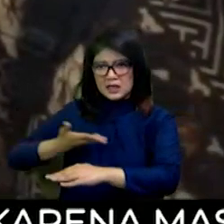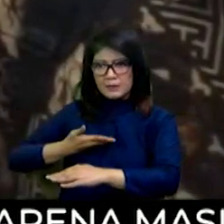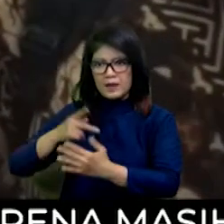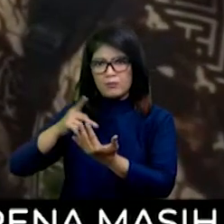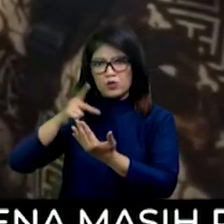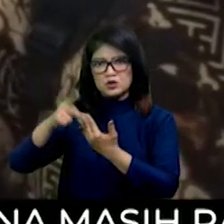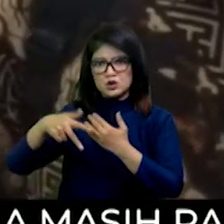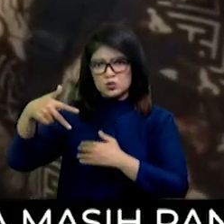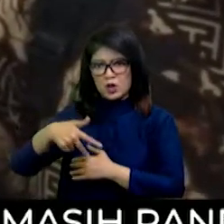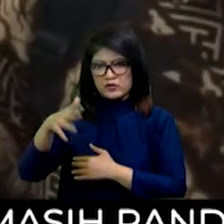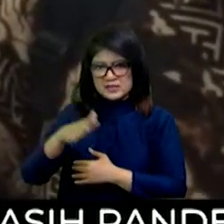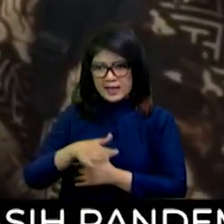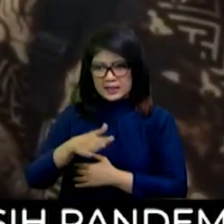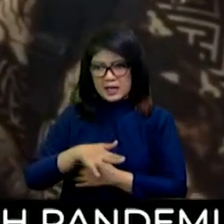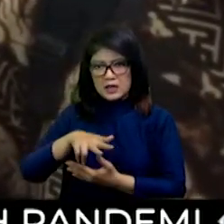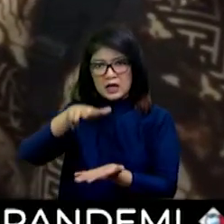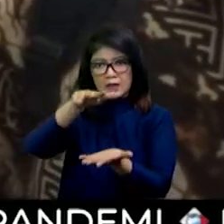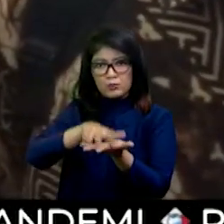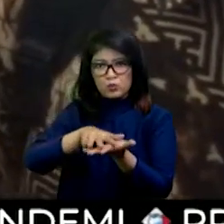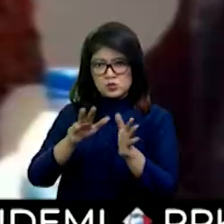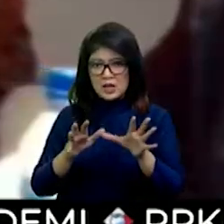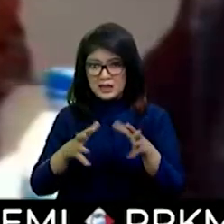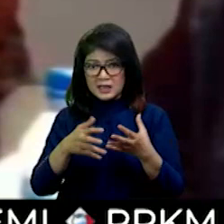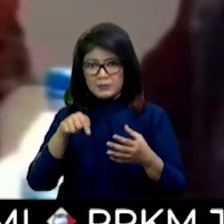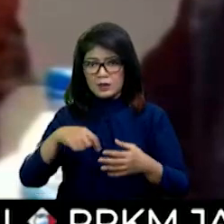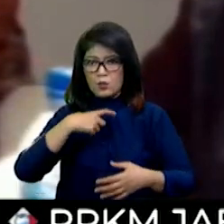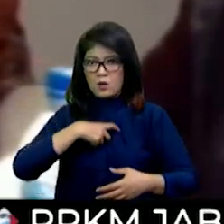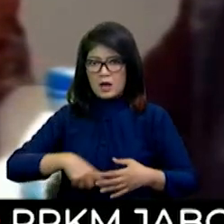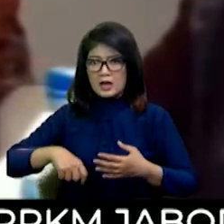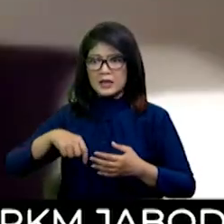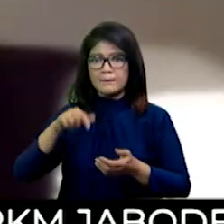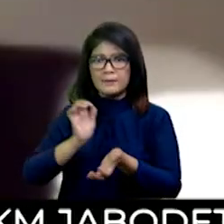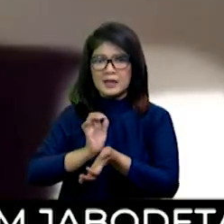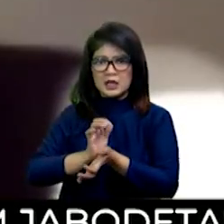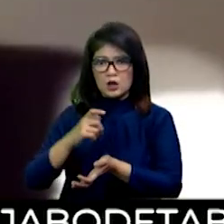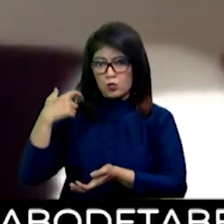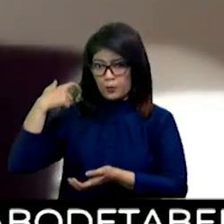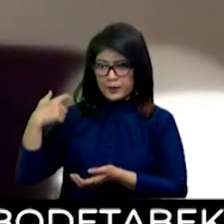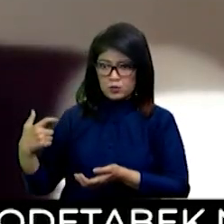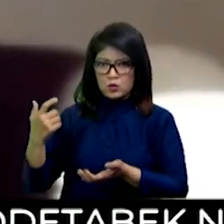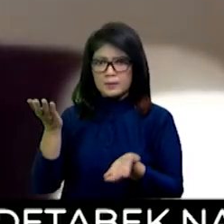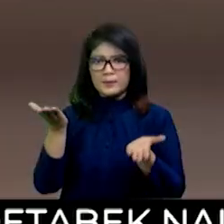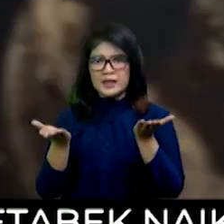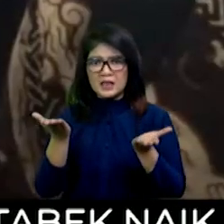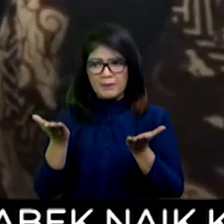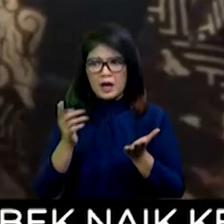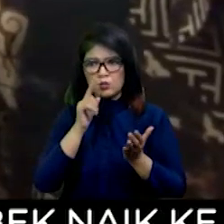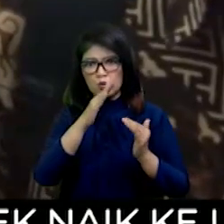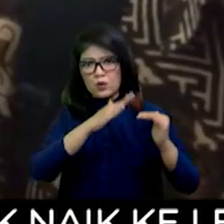Atas putusan Majelis Hakim, kuasa hukum Gubernur Sulawesi Selatan nonaktif Nurdin Abdullah mempertimbangkan mengajukan banding.